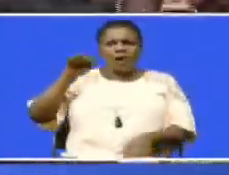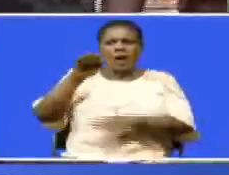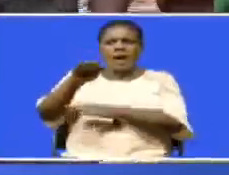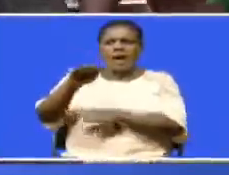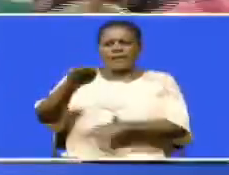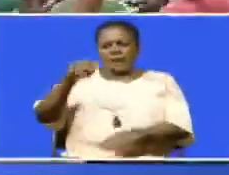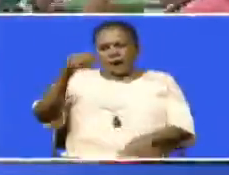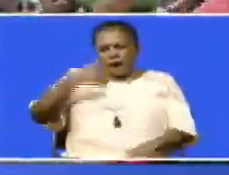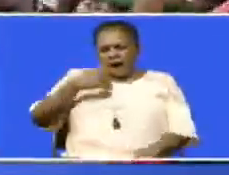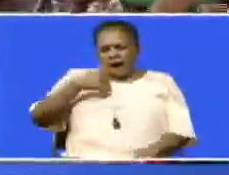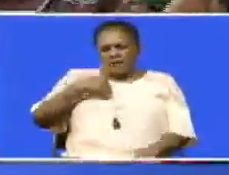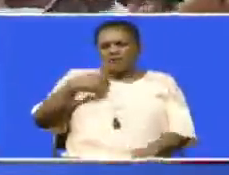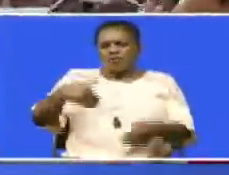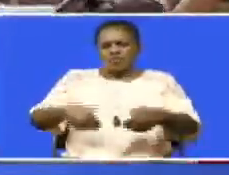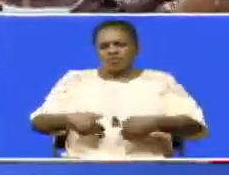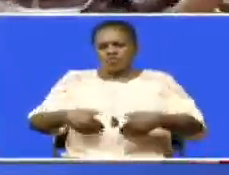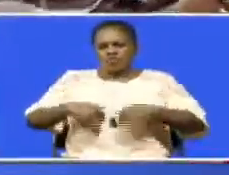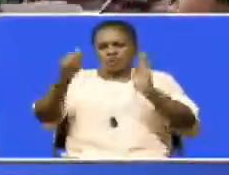ajenda zake kuu.